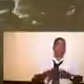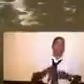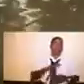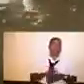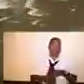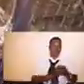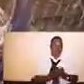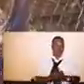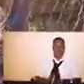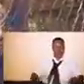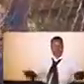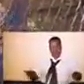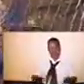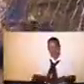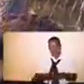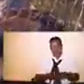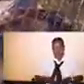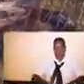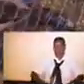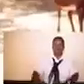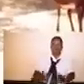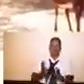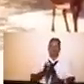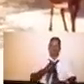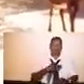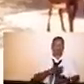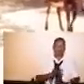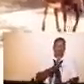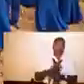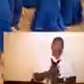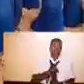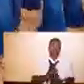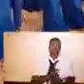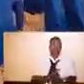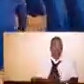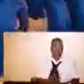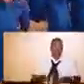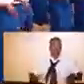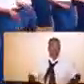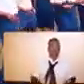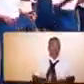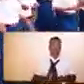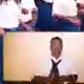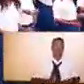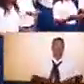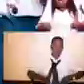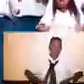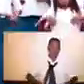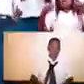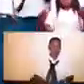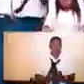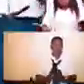mwe owandi waba ngafilia ngafilia mwambi